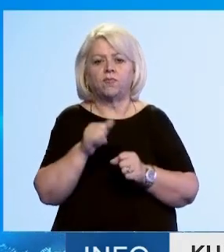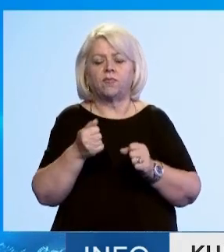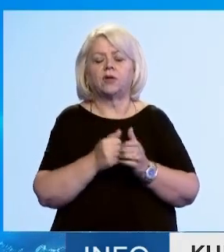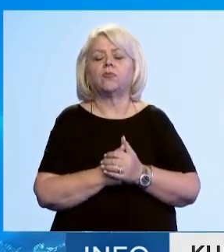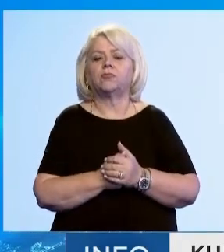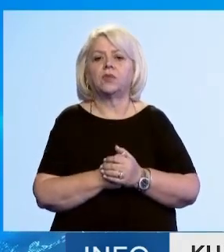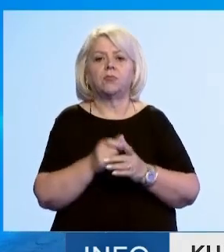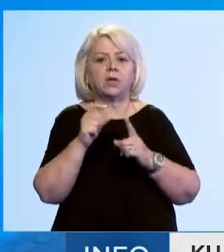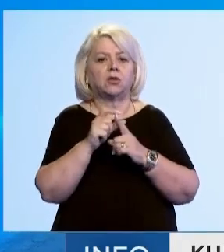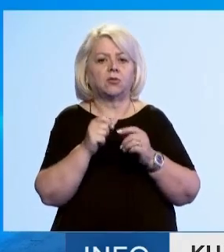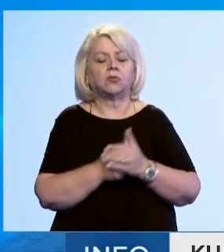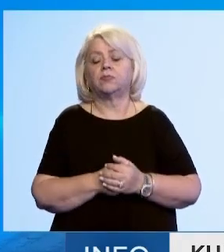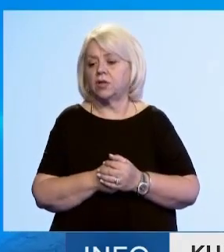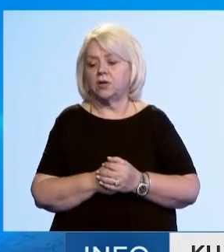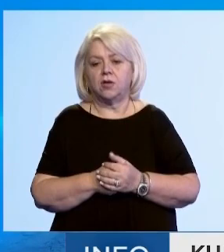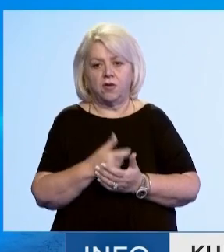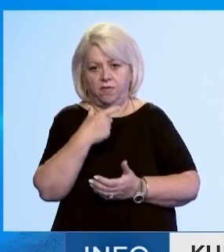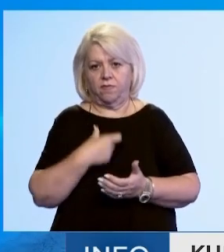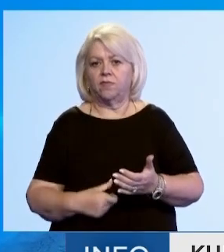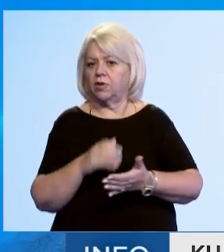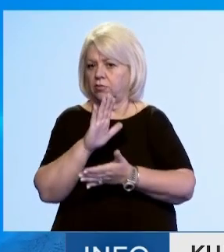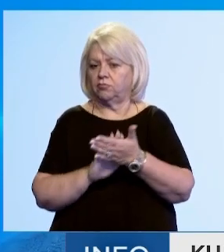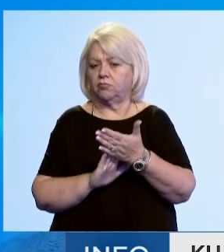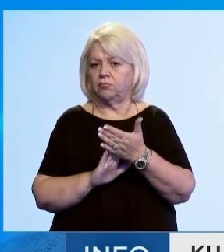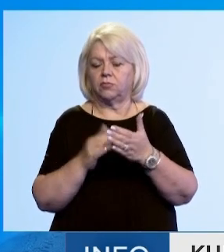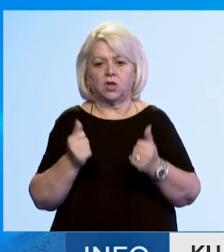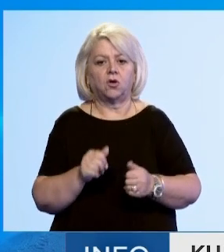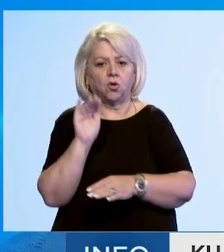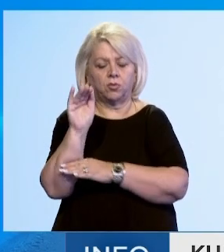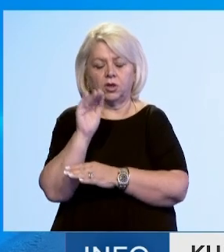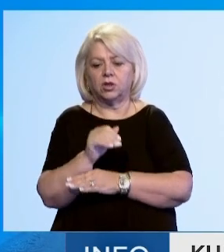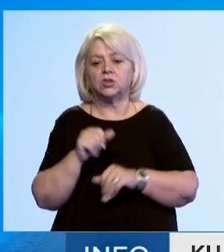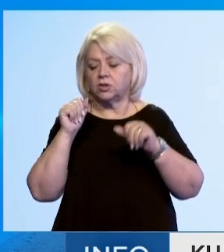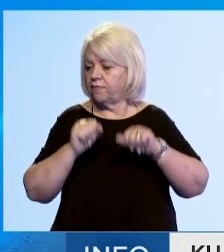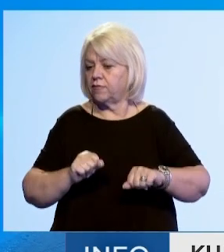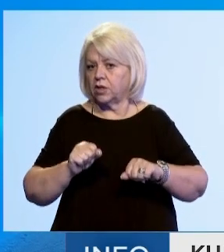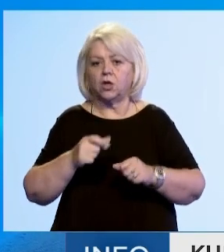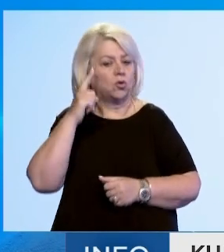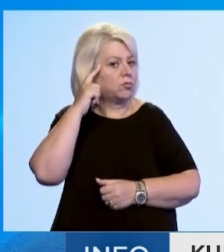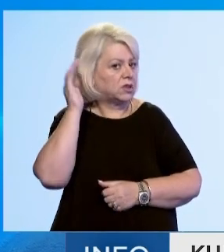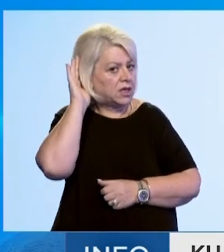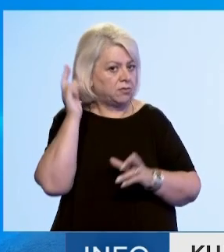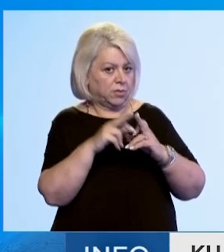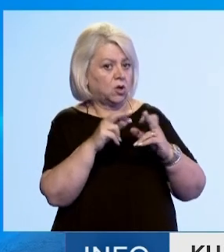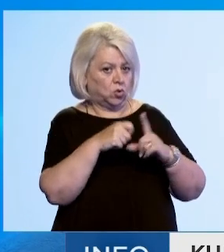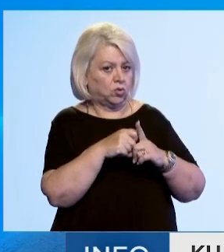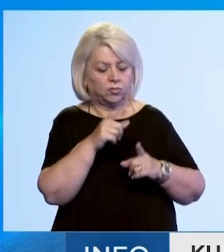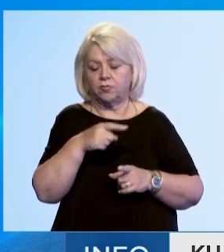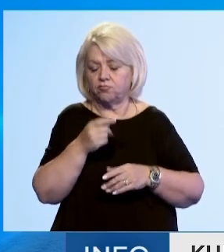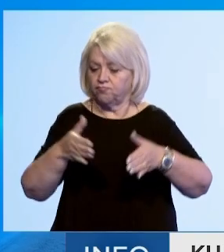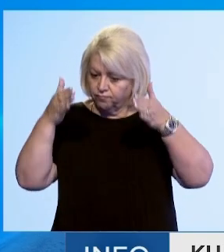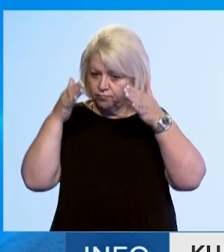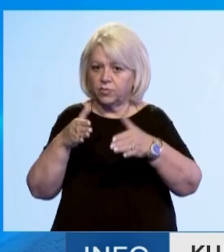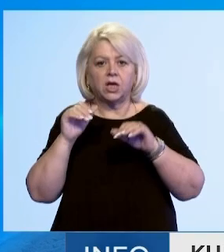Barbano, me rastin e fillimit të mandatit të tij. Në komunikatën e qeverisë së Kosovës thuhet se kryeministri Kurti theksoi përkushtimin